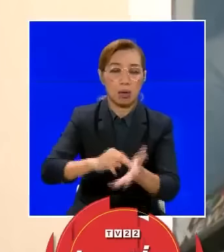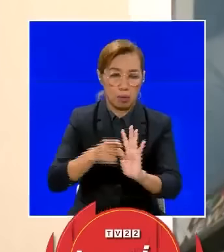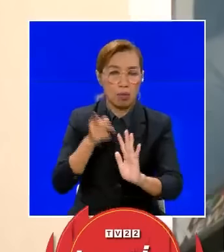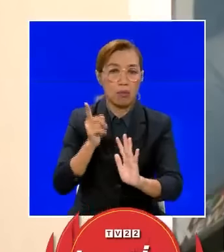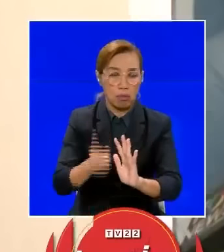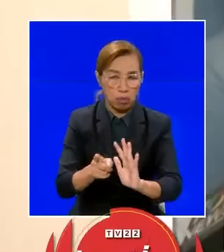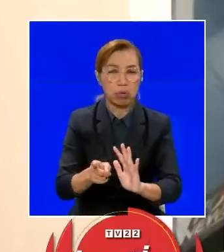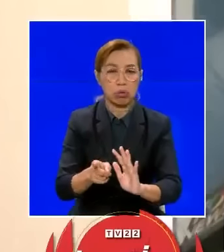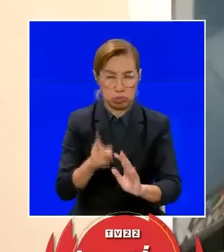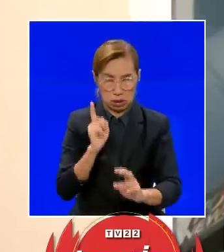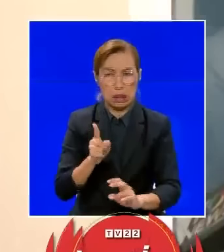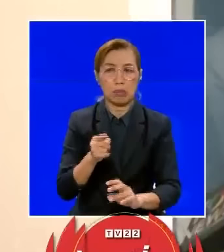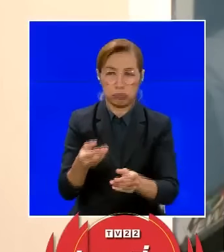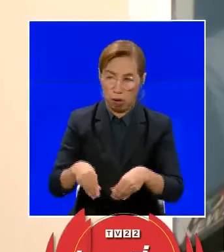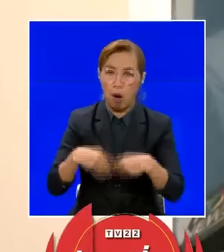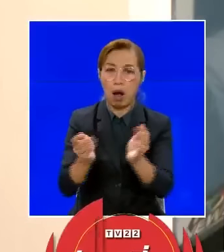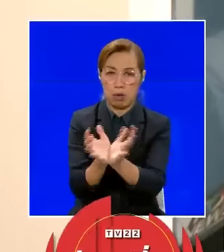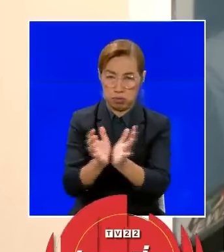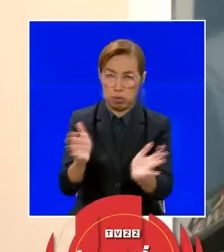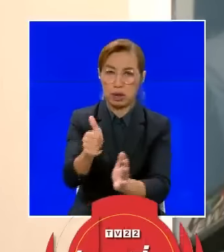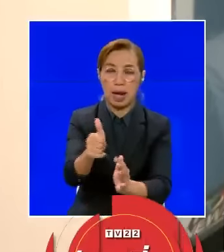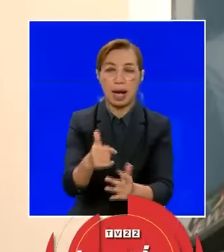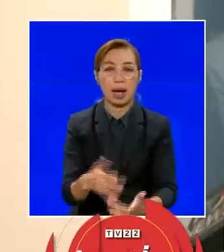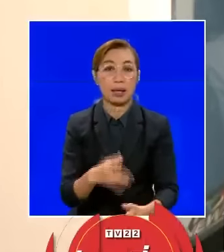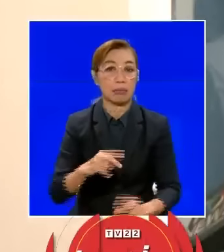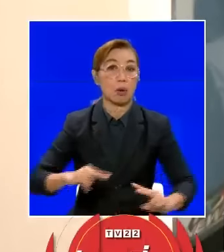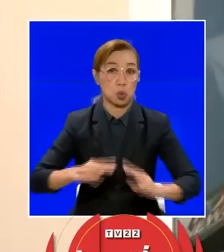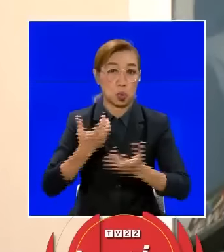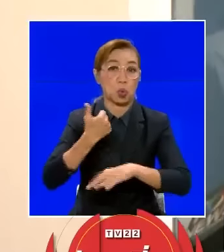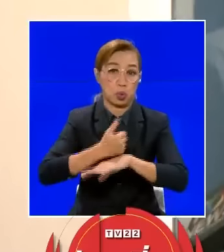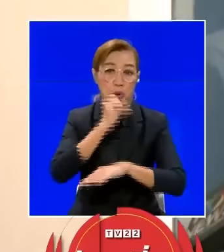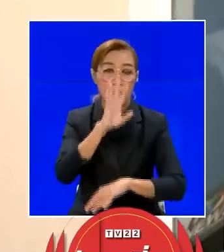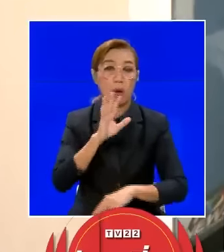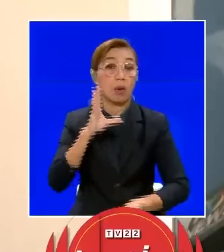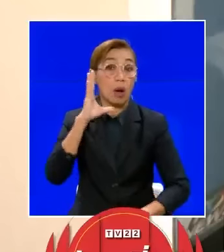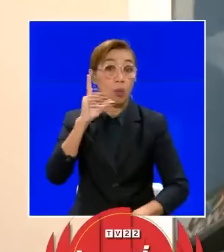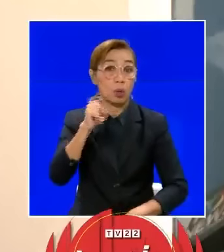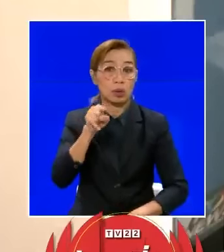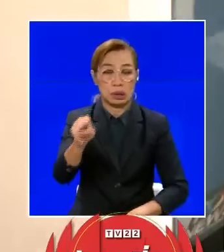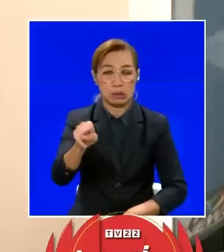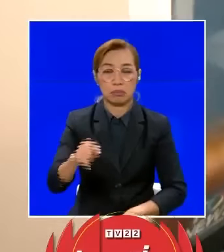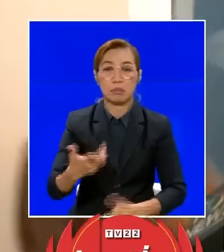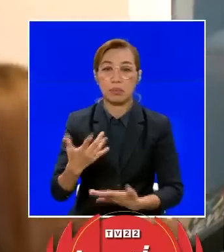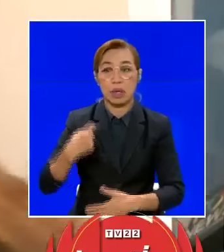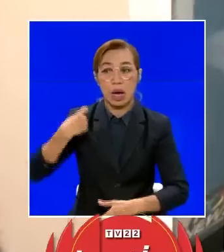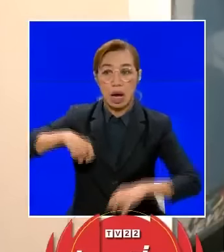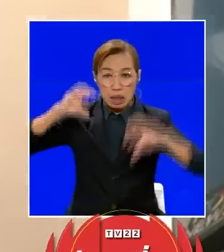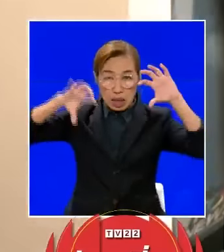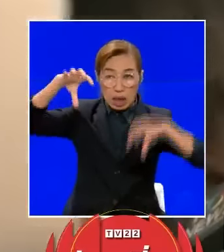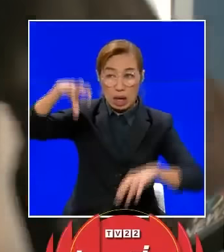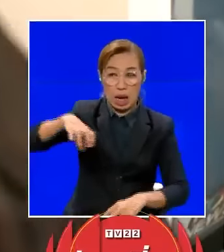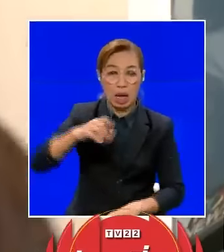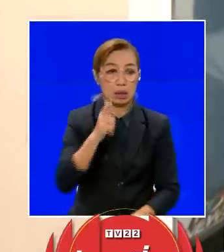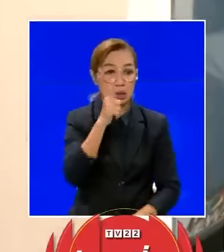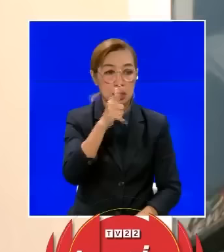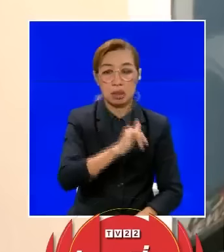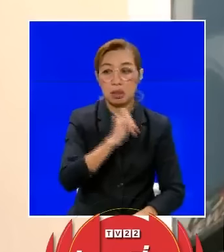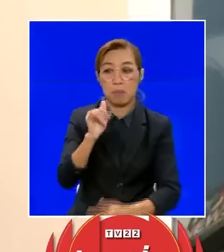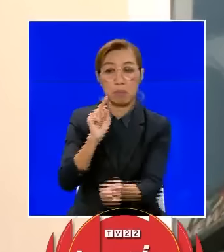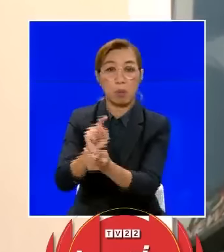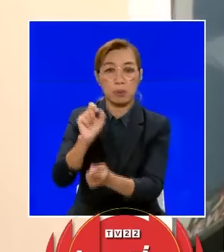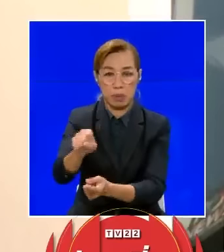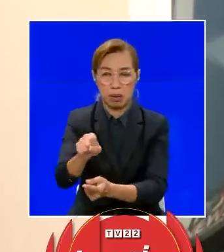ทีนี้แนวทางเนี่ยนะครับท่านผู้ชมครับวันพรุ่งนี้เนี่ยที่ท่านอดีตนายกทักษิณจะไปพบกับอัยการมันก็มีออกหลายท